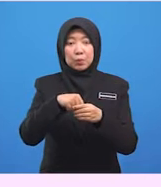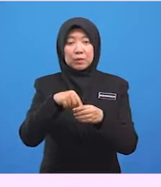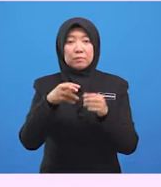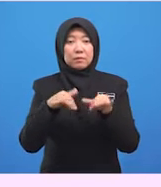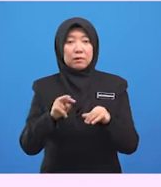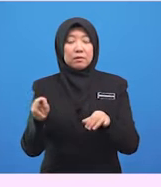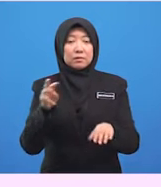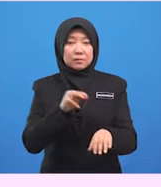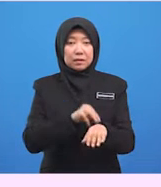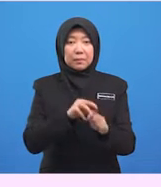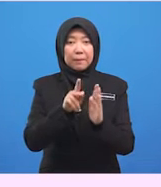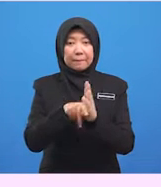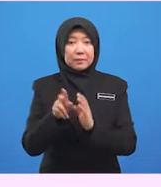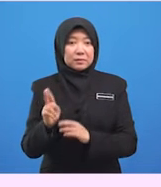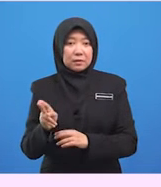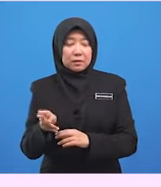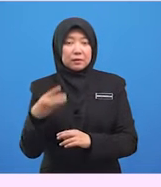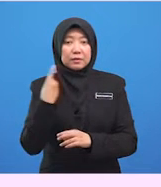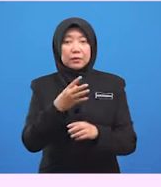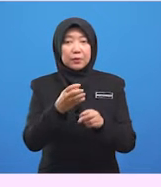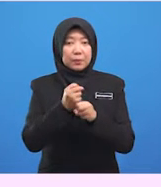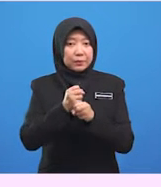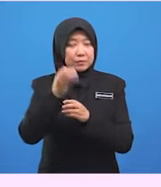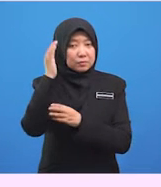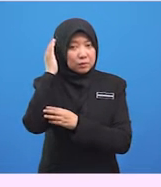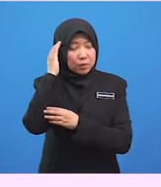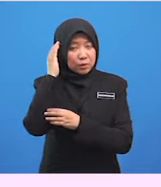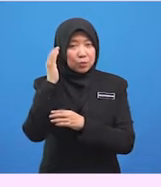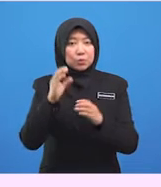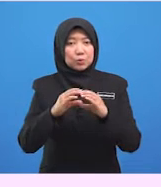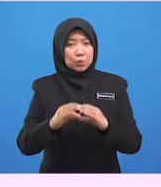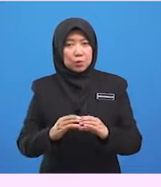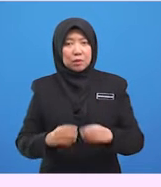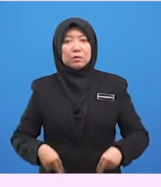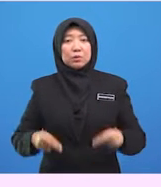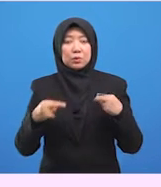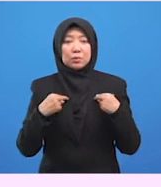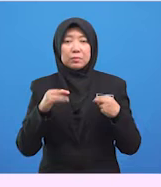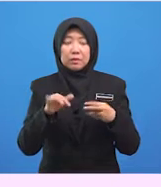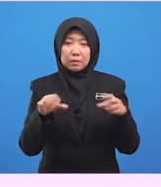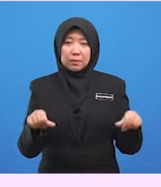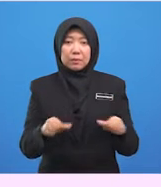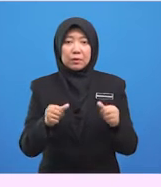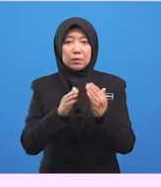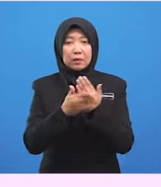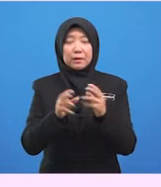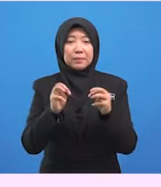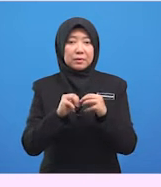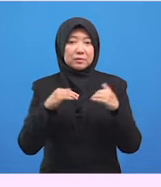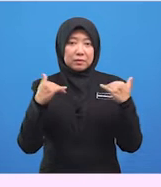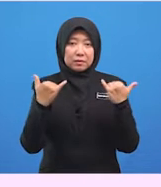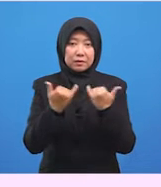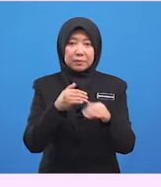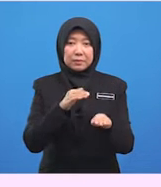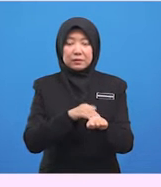hingga Lanza Man prasejarah kita dapat mengetahui corak kehidupan diamalkan oleh masyarakat